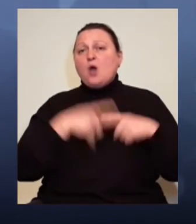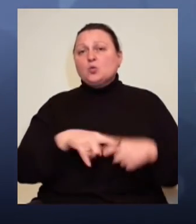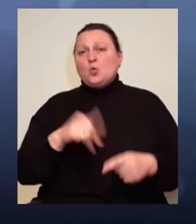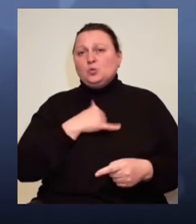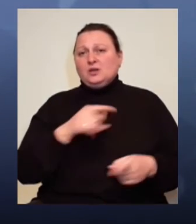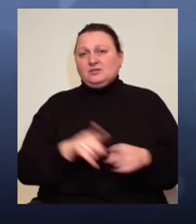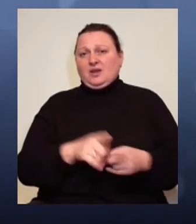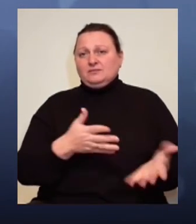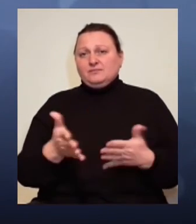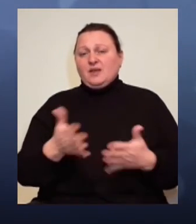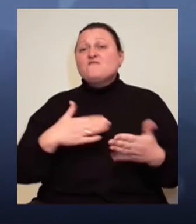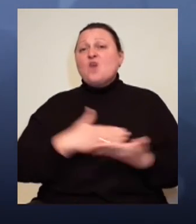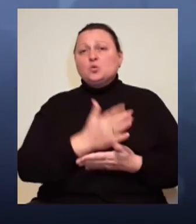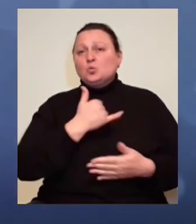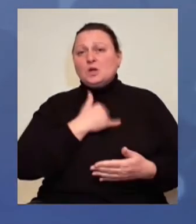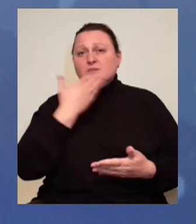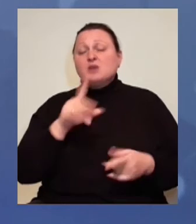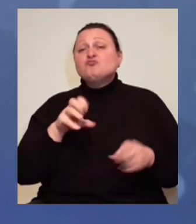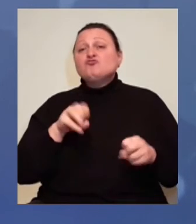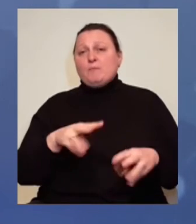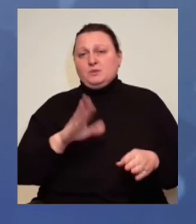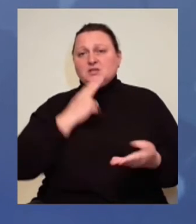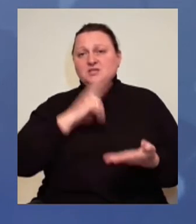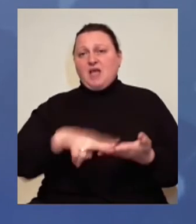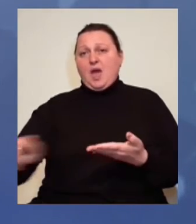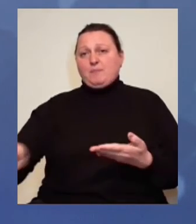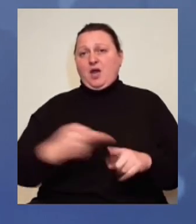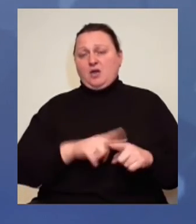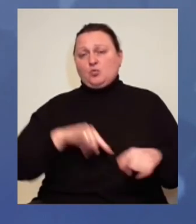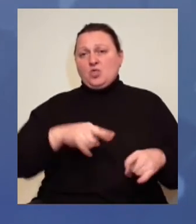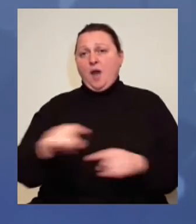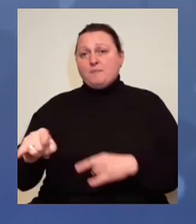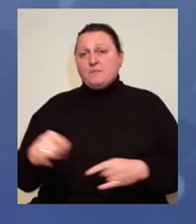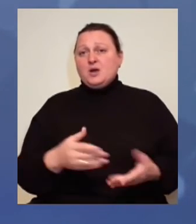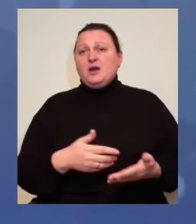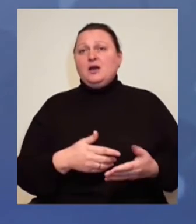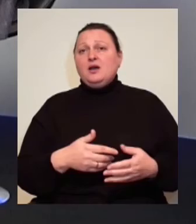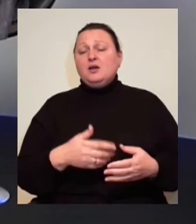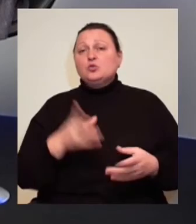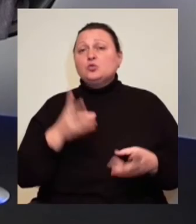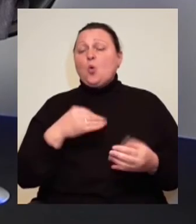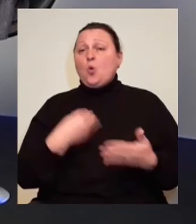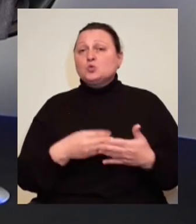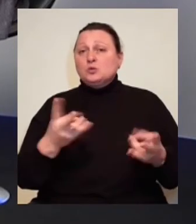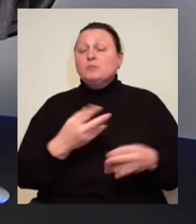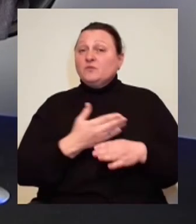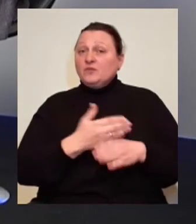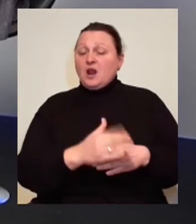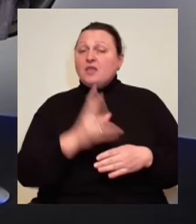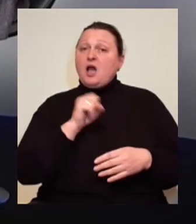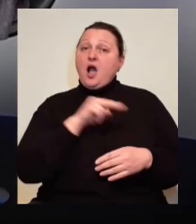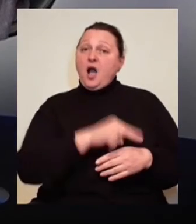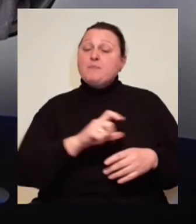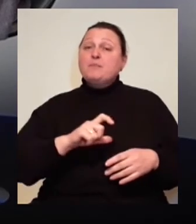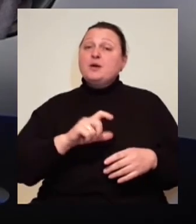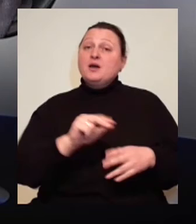виходу зараз немає, окрім заліпити ці ямки. Але якісь кошти повинна виділяти на капітальний ремонт вулиць,